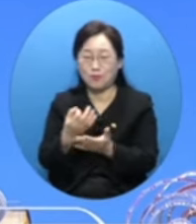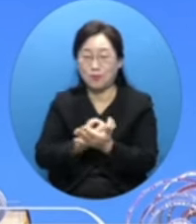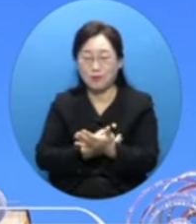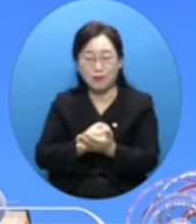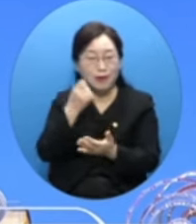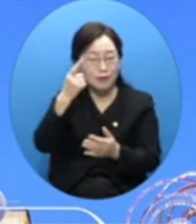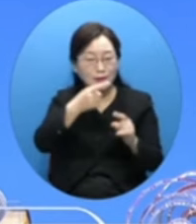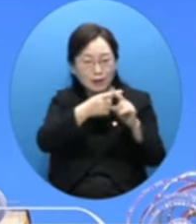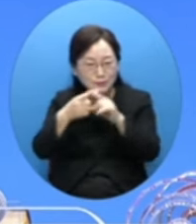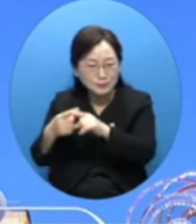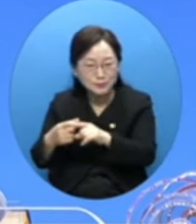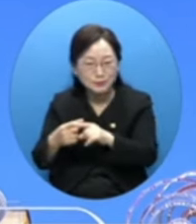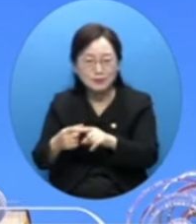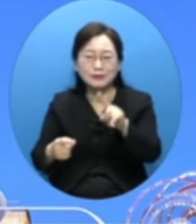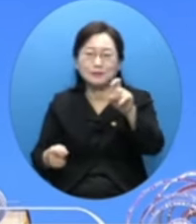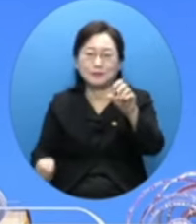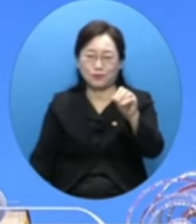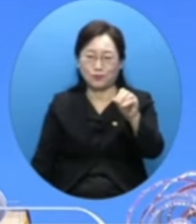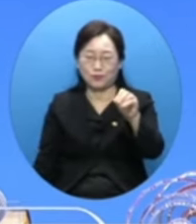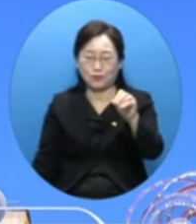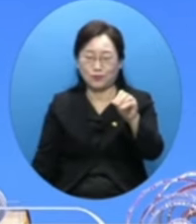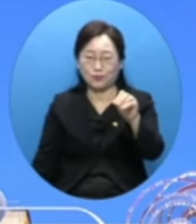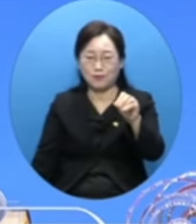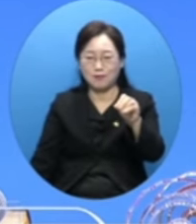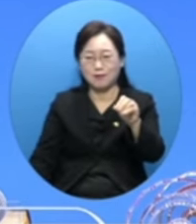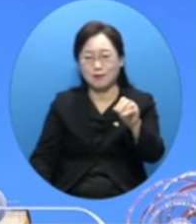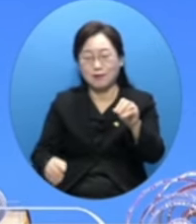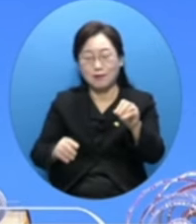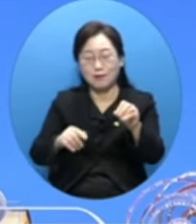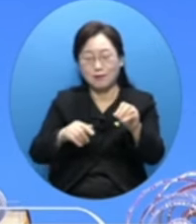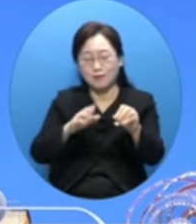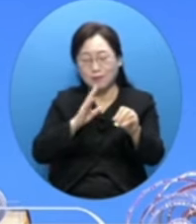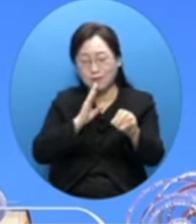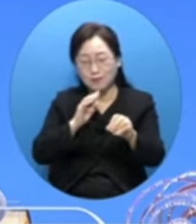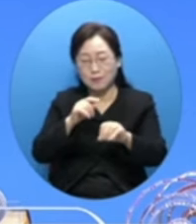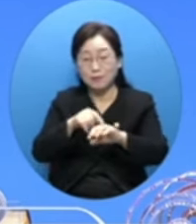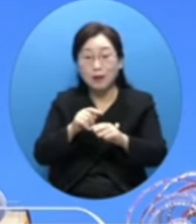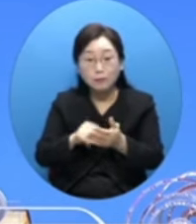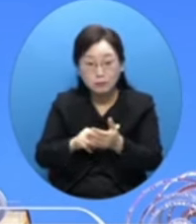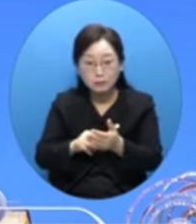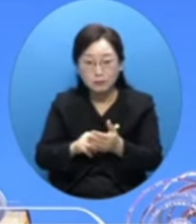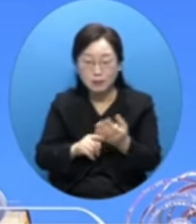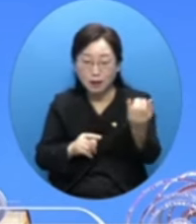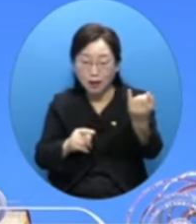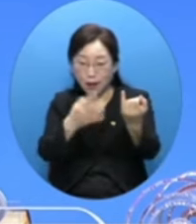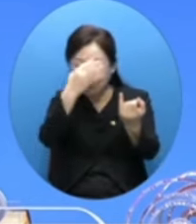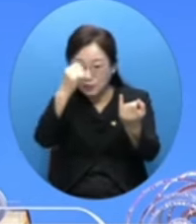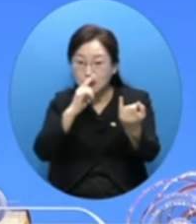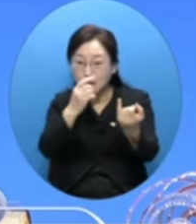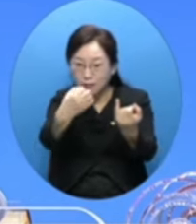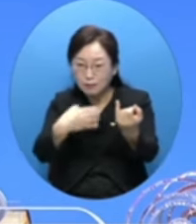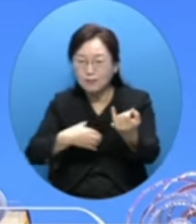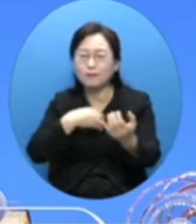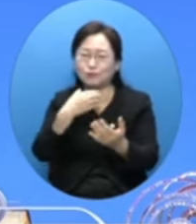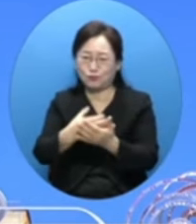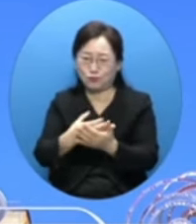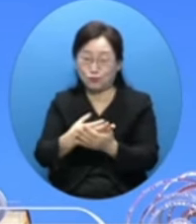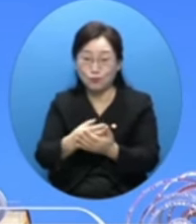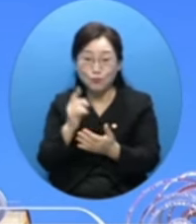한 10만 원 되는데요. 그 다음 말이 제가 너무나 감동을 받았습니다. 제가